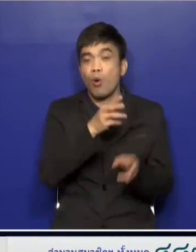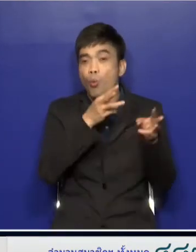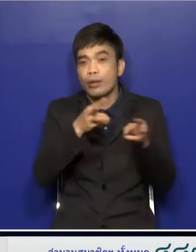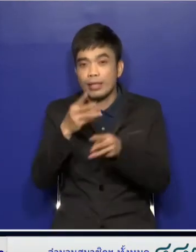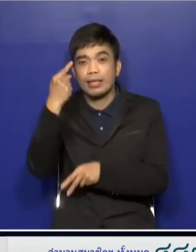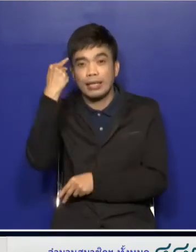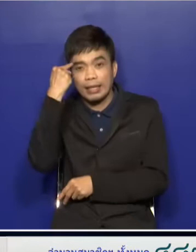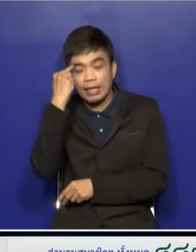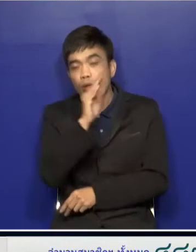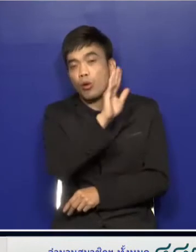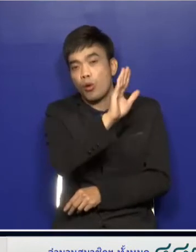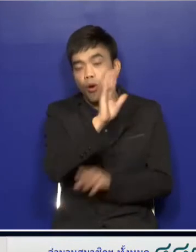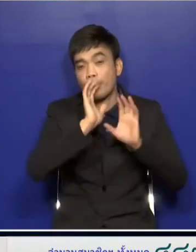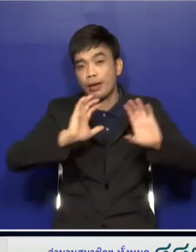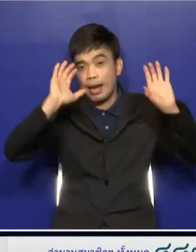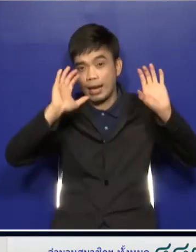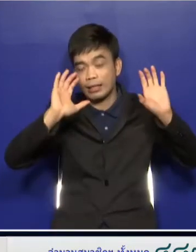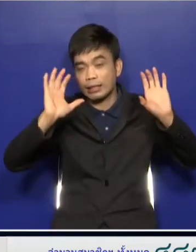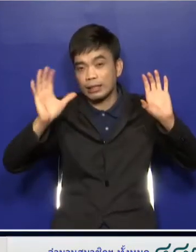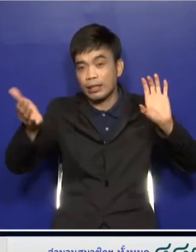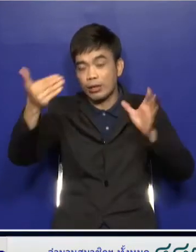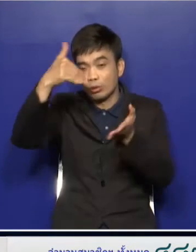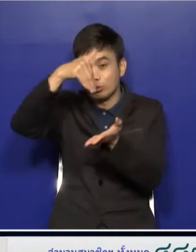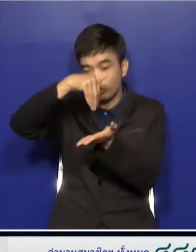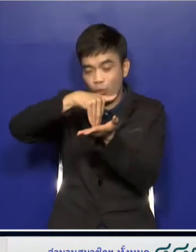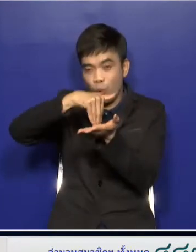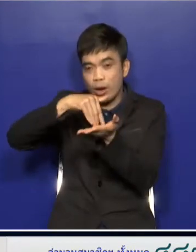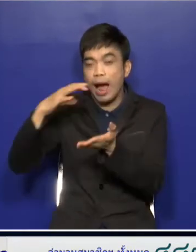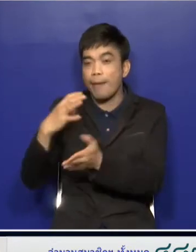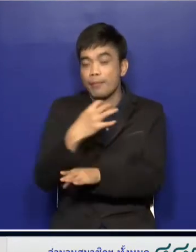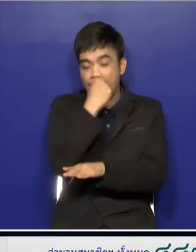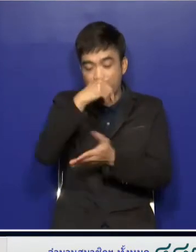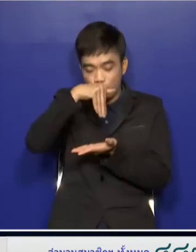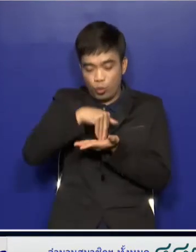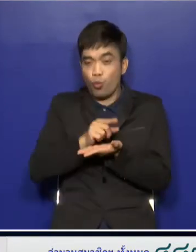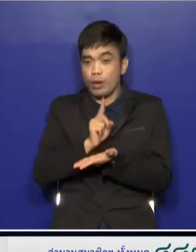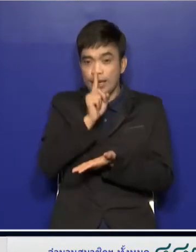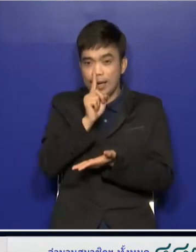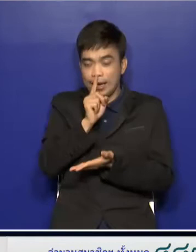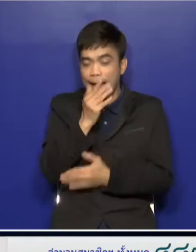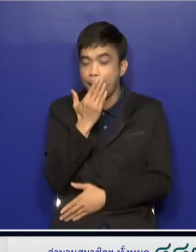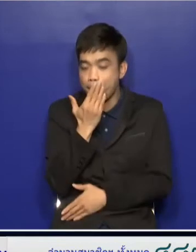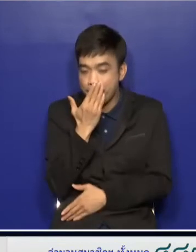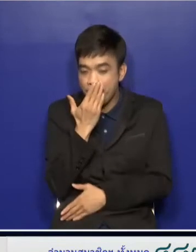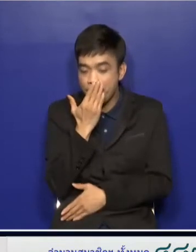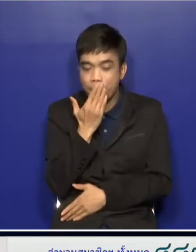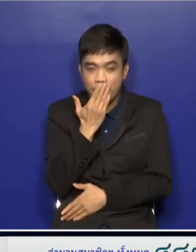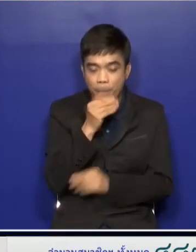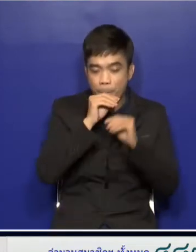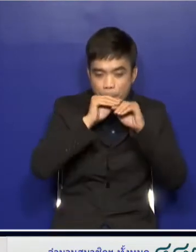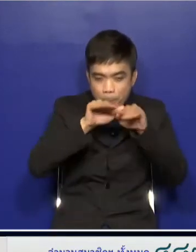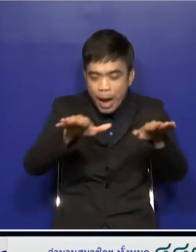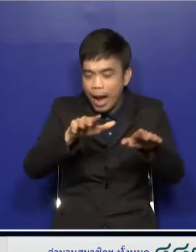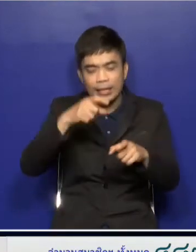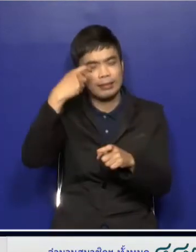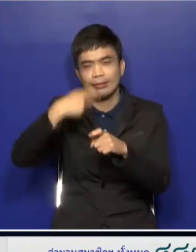การรวมศูนย์อำนาจแล้วก็การปกปิดข้อมูลการเปิดเผยข้อมูลแต่ละอย่างเนี่ยทำได้ยากม